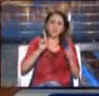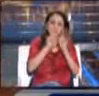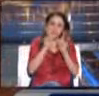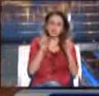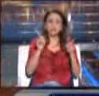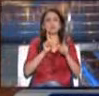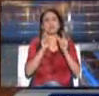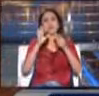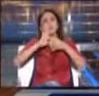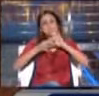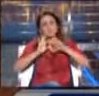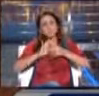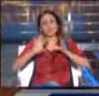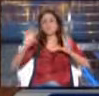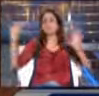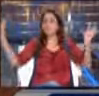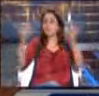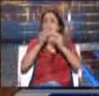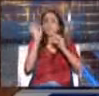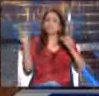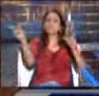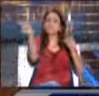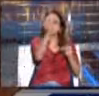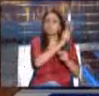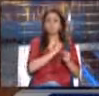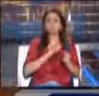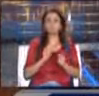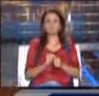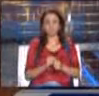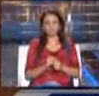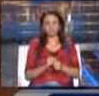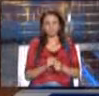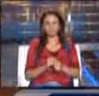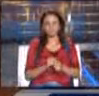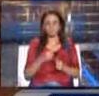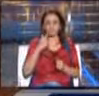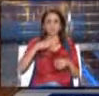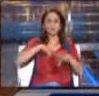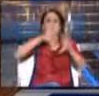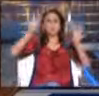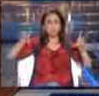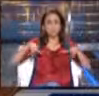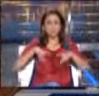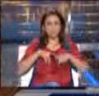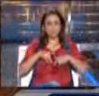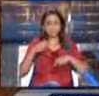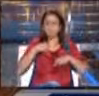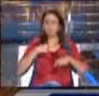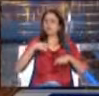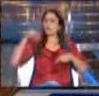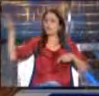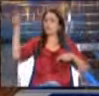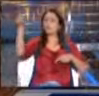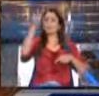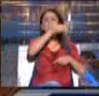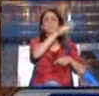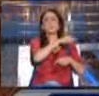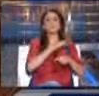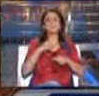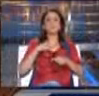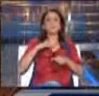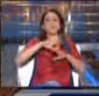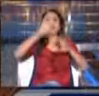في ايه يا دكتور عمرو؟ ان احنا نصعد المشكلة في الاتجاه الرياضي يعني، كلنا بنطالب وانا وغيري وغيري وغيري، وقفنا